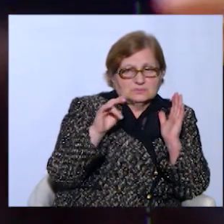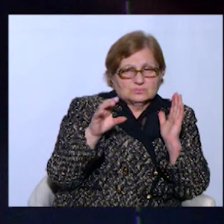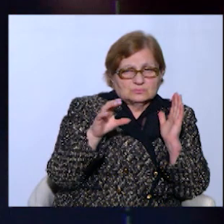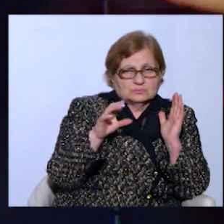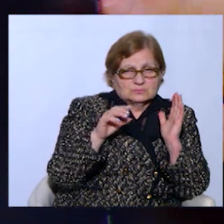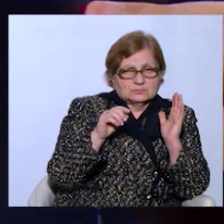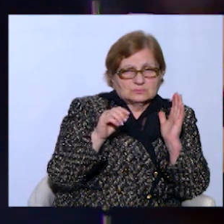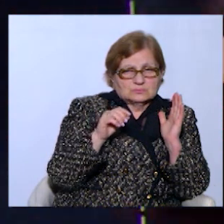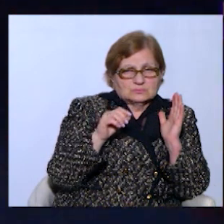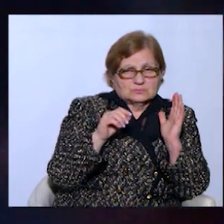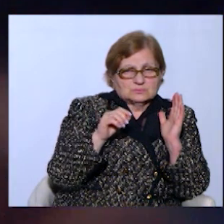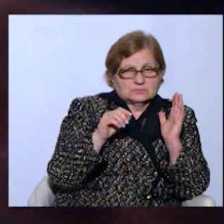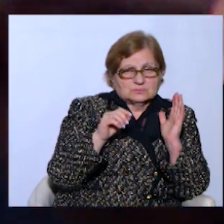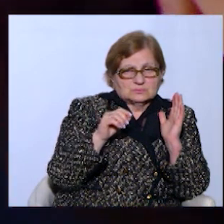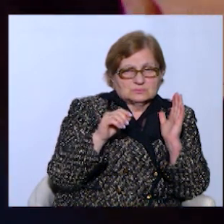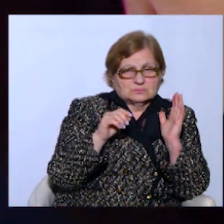sinus